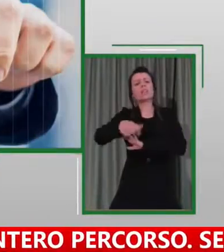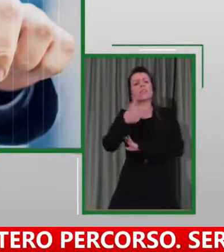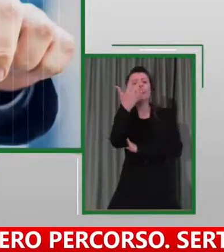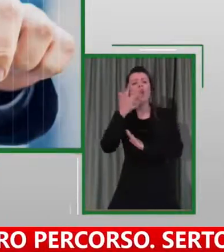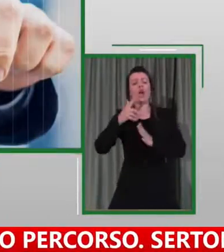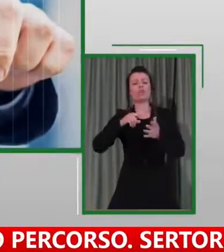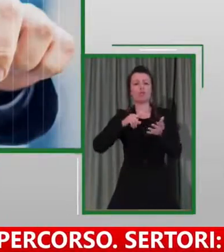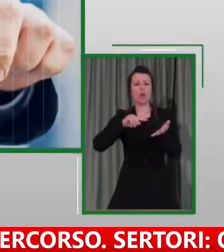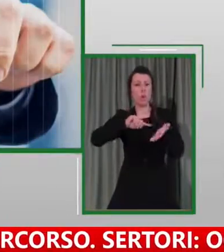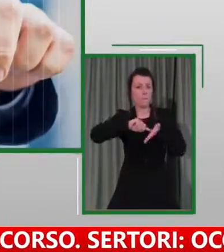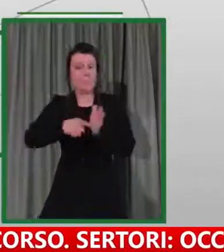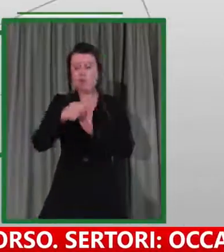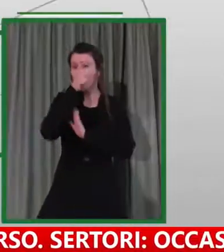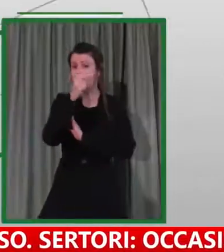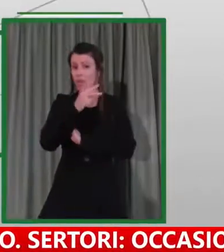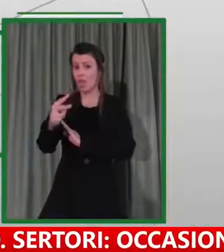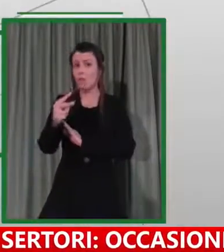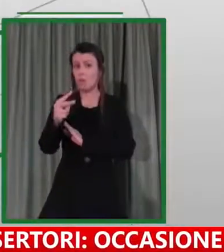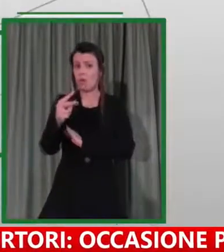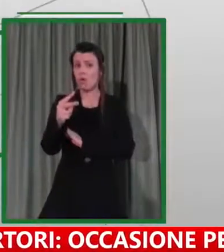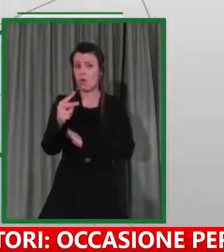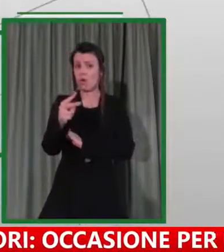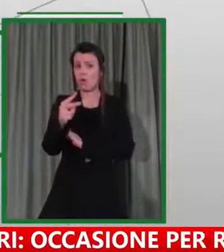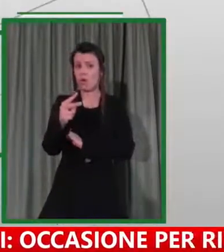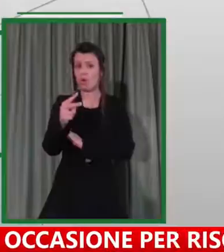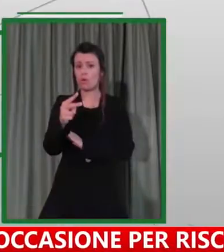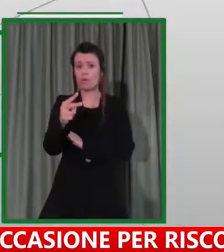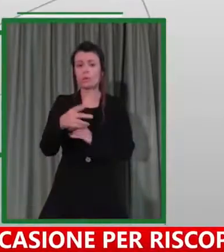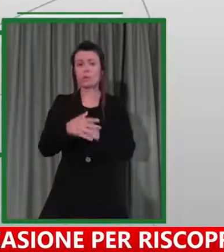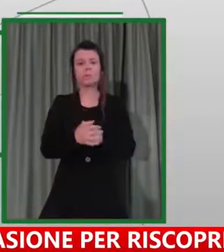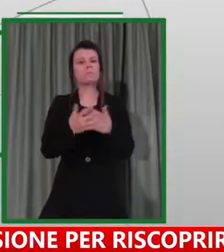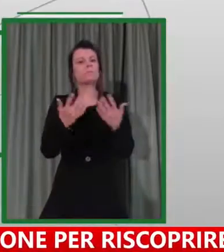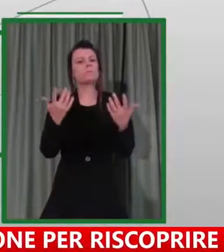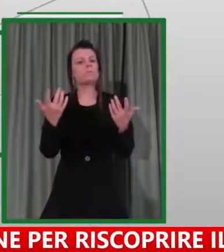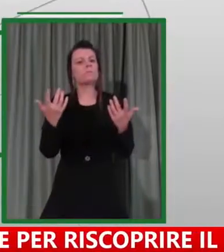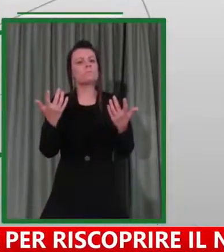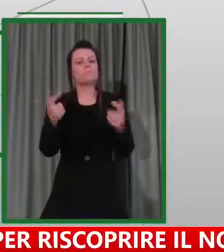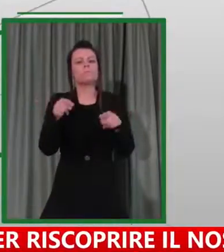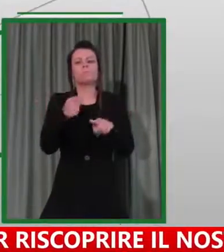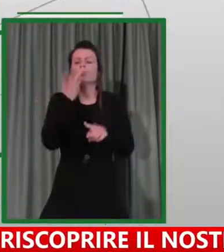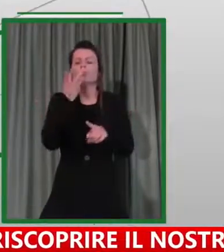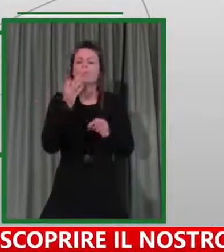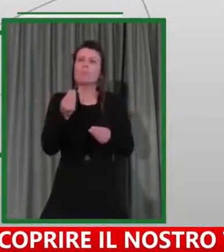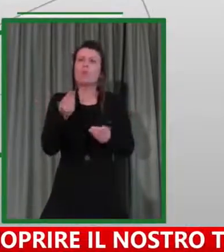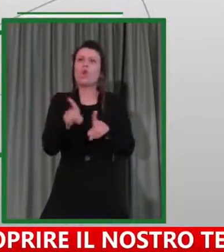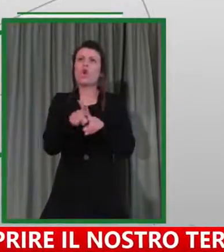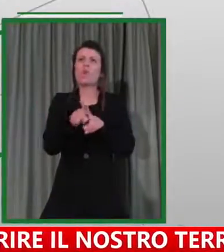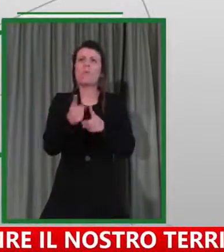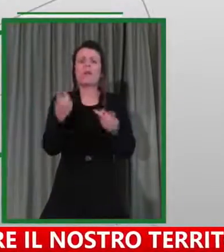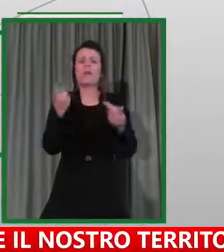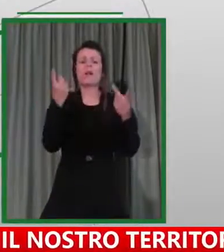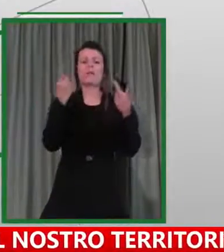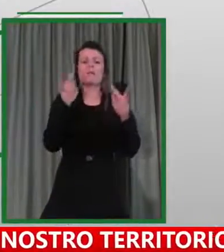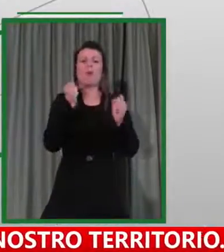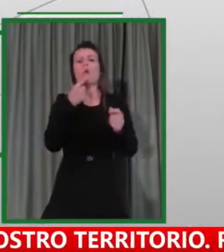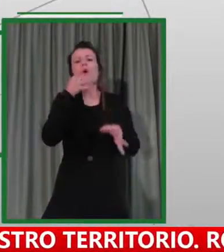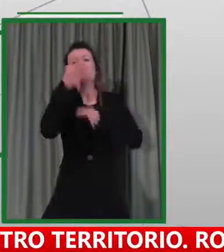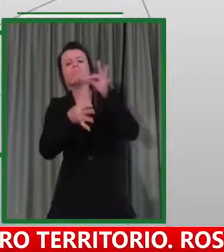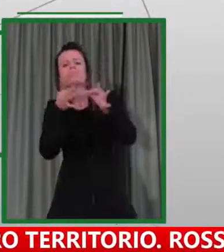7,5 milioni di euro per quella che possiamo definire la ricerca di base e la ricerca